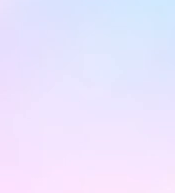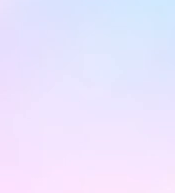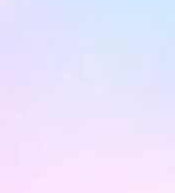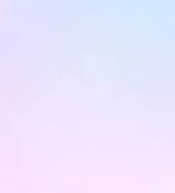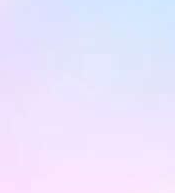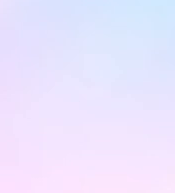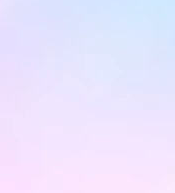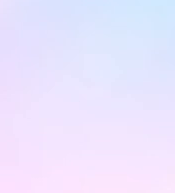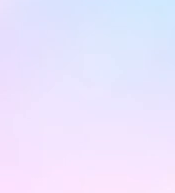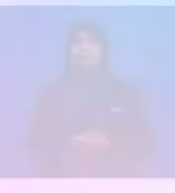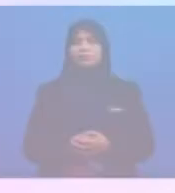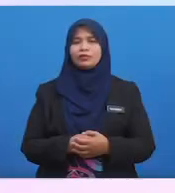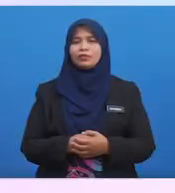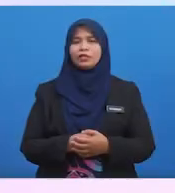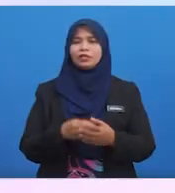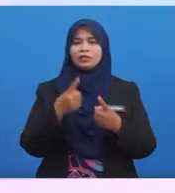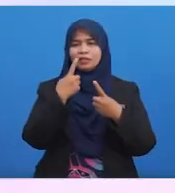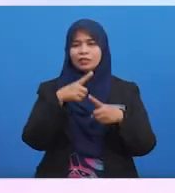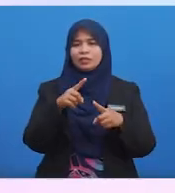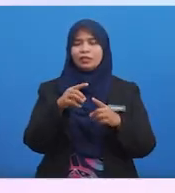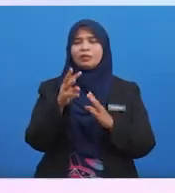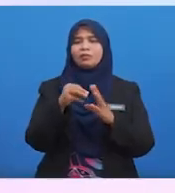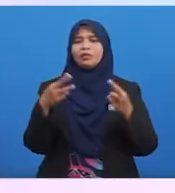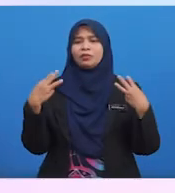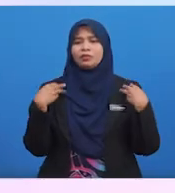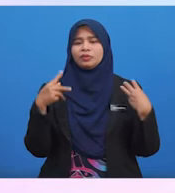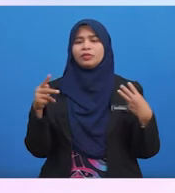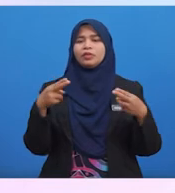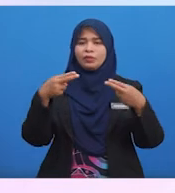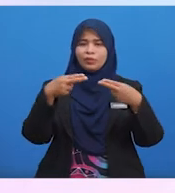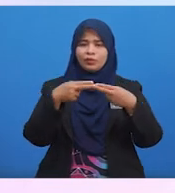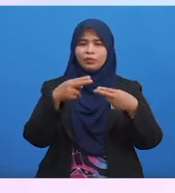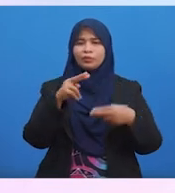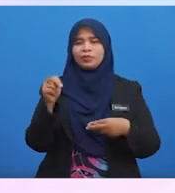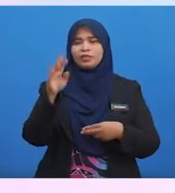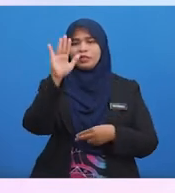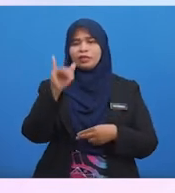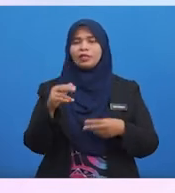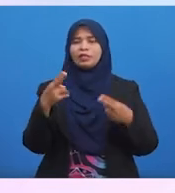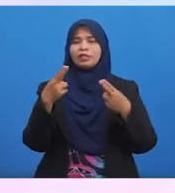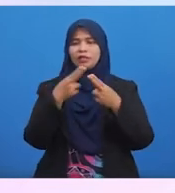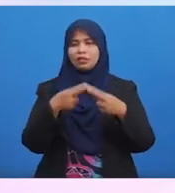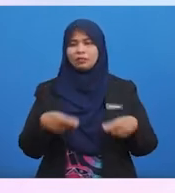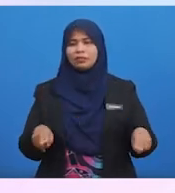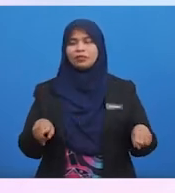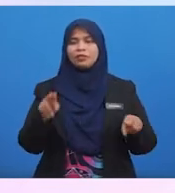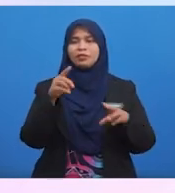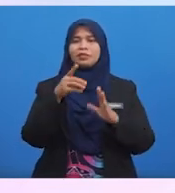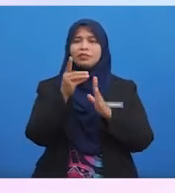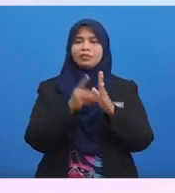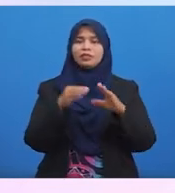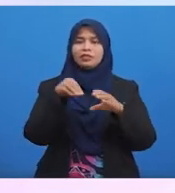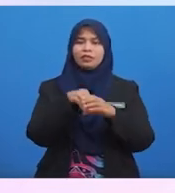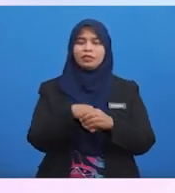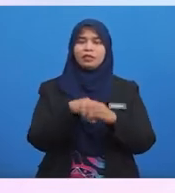Hai jawabannya mewujudkan hubungan yang harmonis didalam rumah